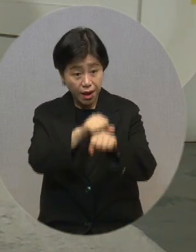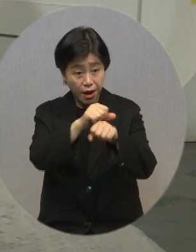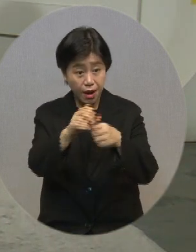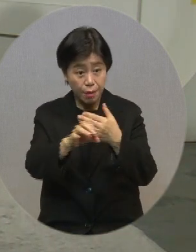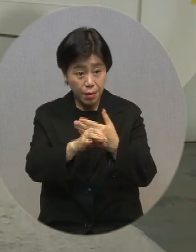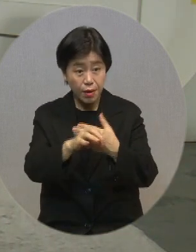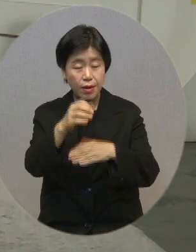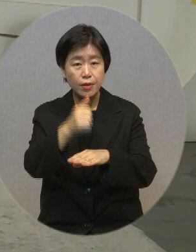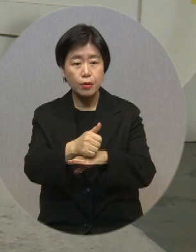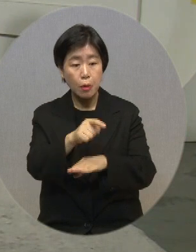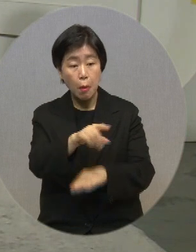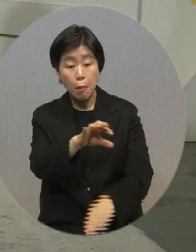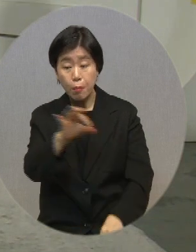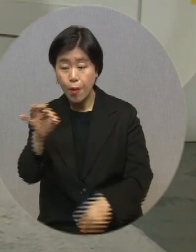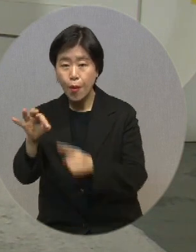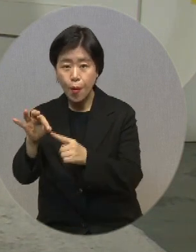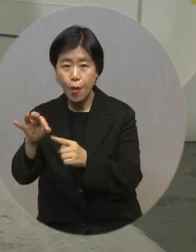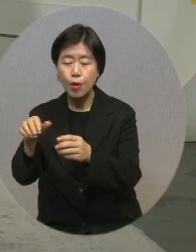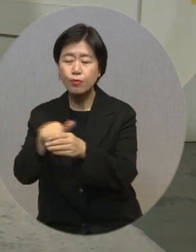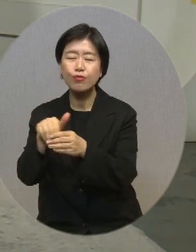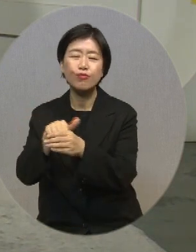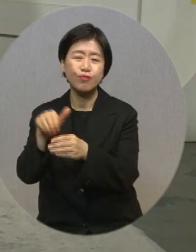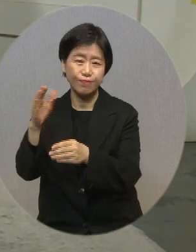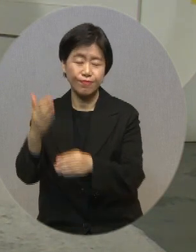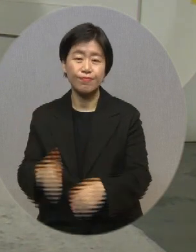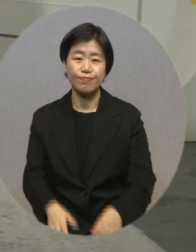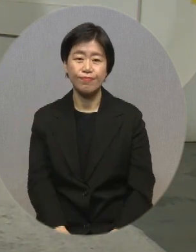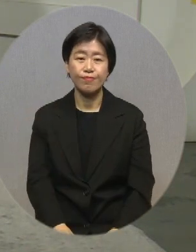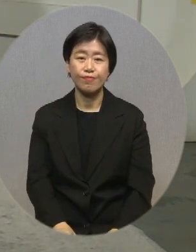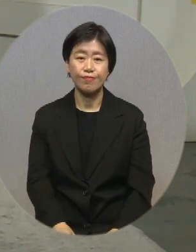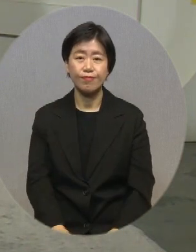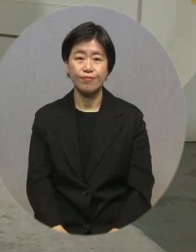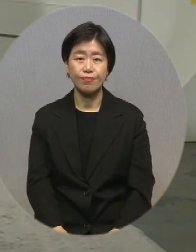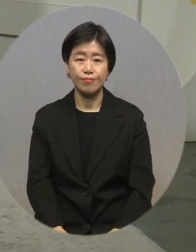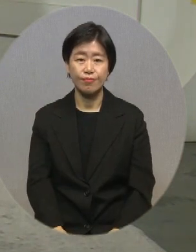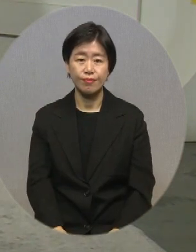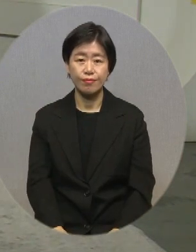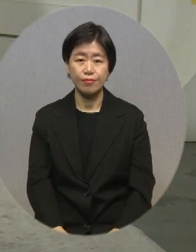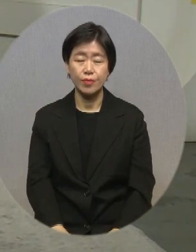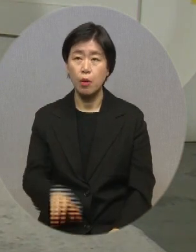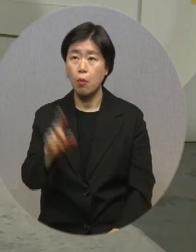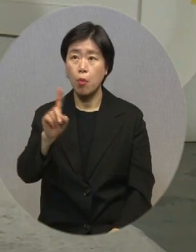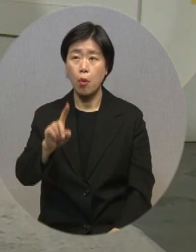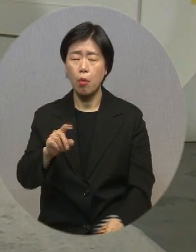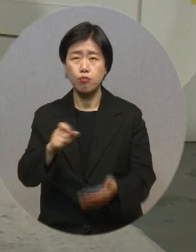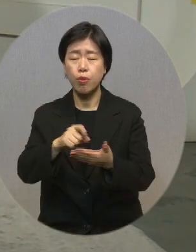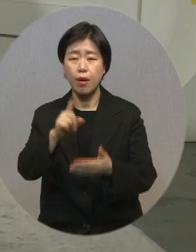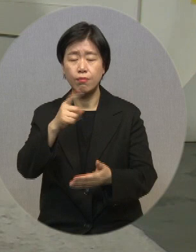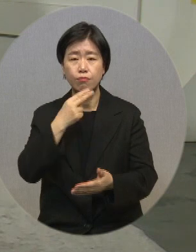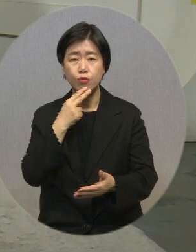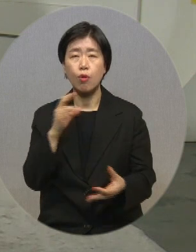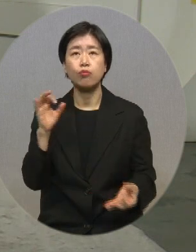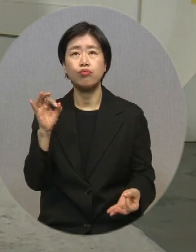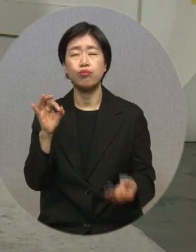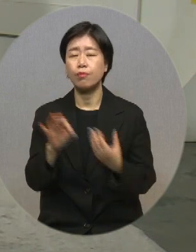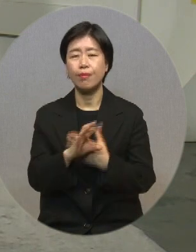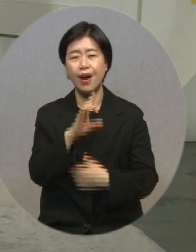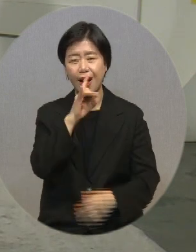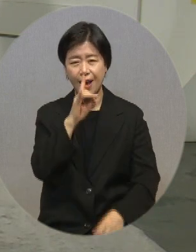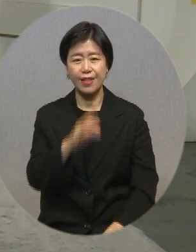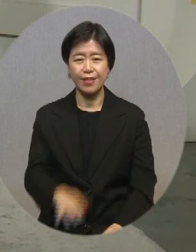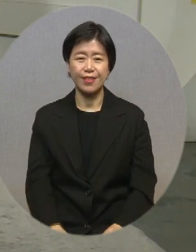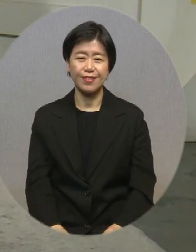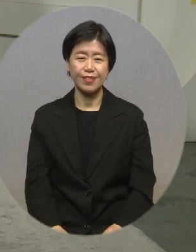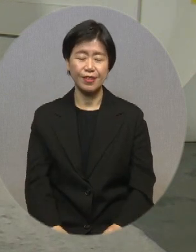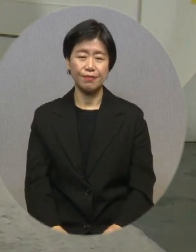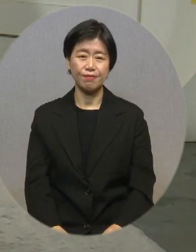뭐든지 자꾸 네. 하셔야 돼. 네. 예. 가만히 있으면 머물면 죽는 거야. 야, 맞습니다. 예. 자꾸 헤엄쳐서 사방팔방으로